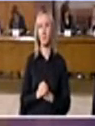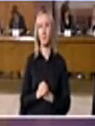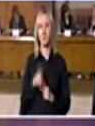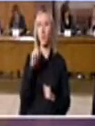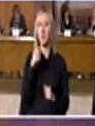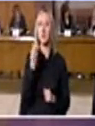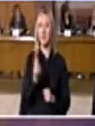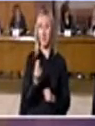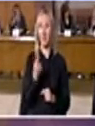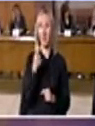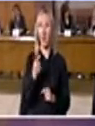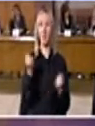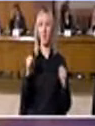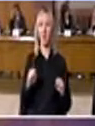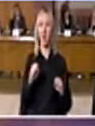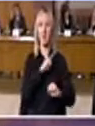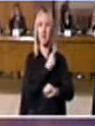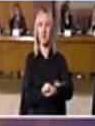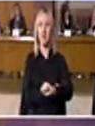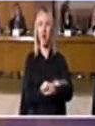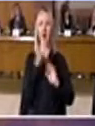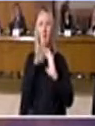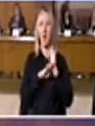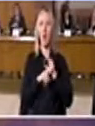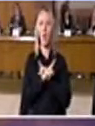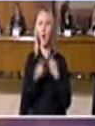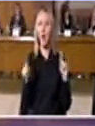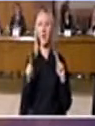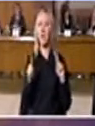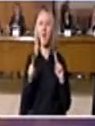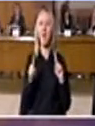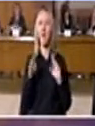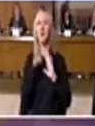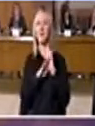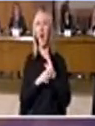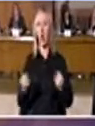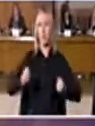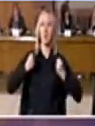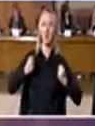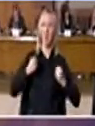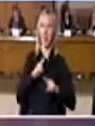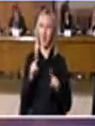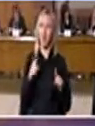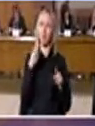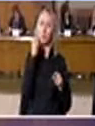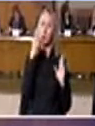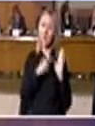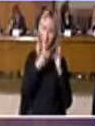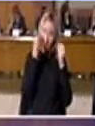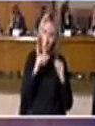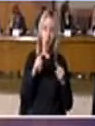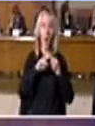Srbija u kojoj vlada sila zakona, a ne zakon sile, u kojoj se ljudska prava poštuju, a